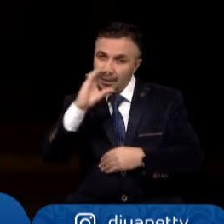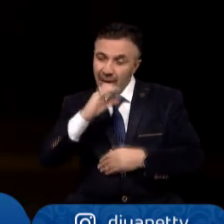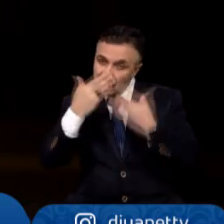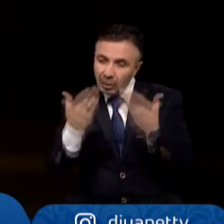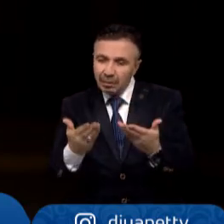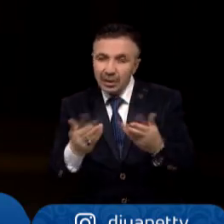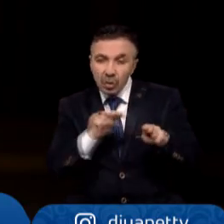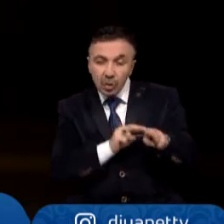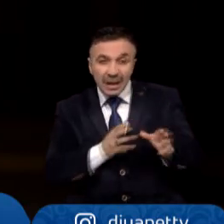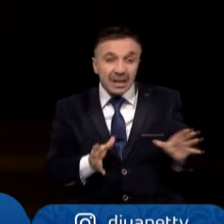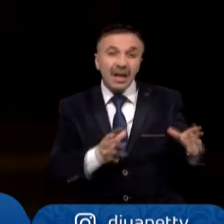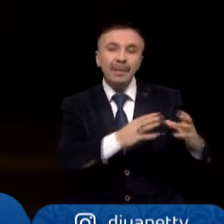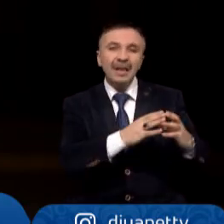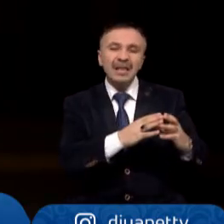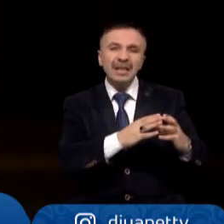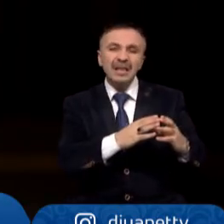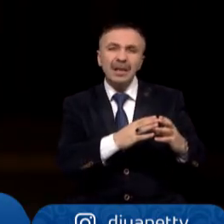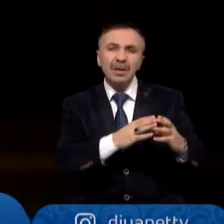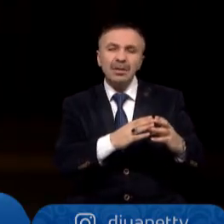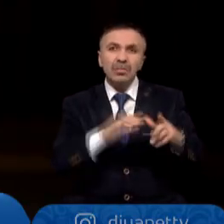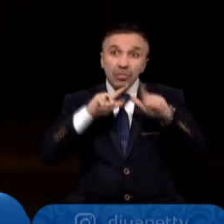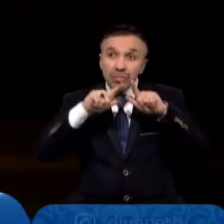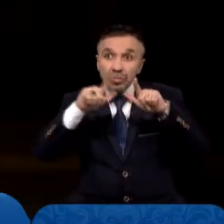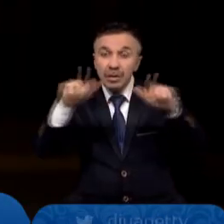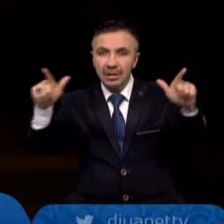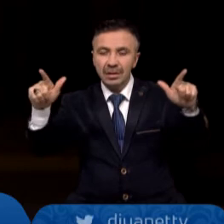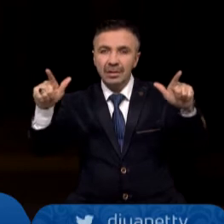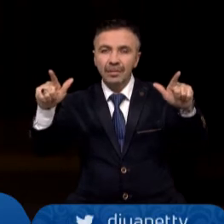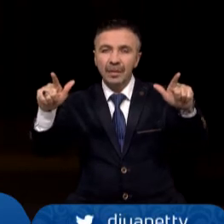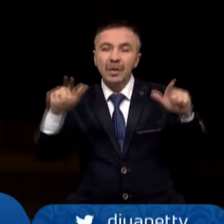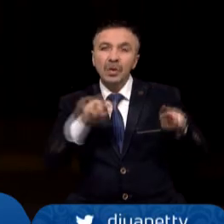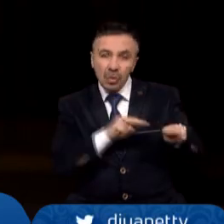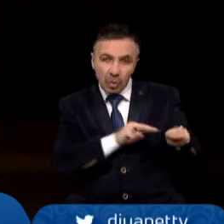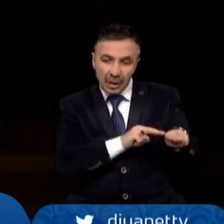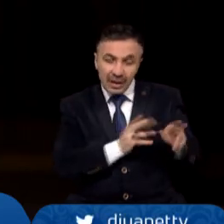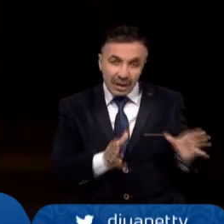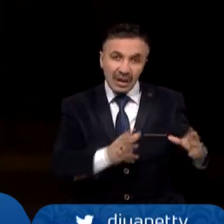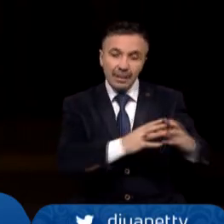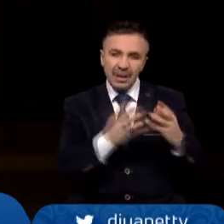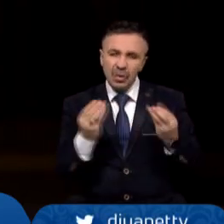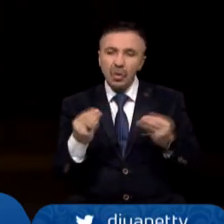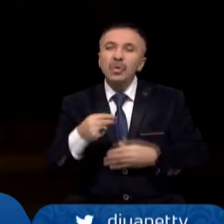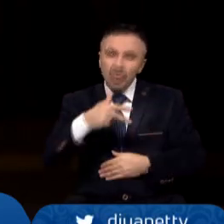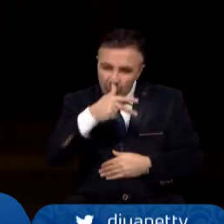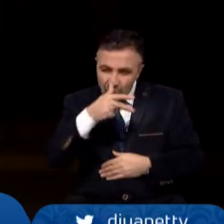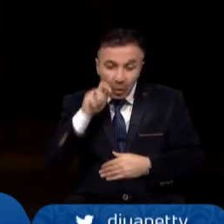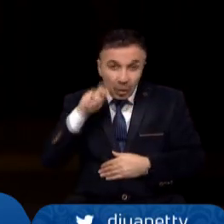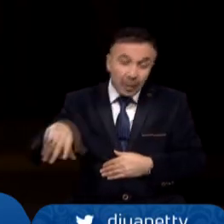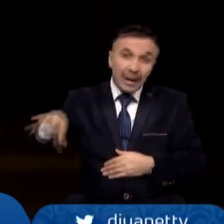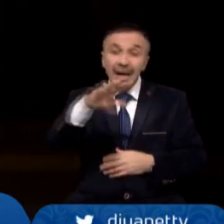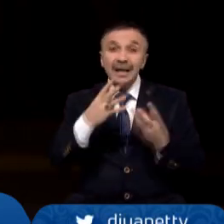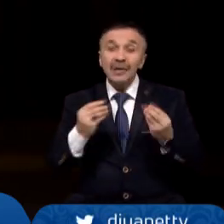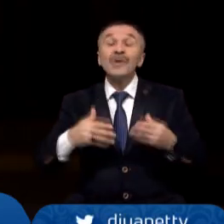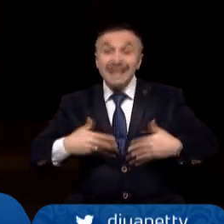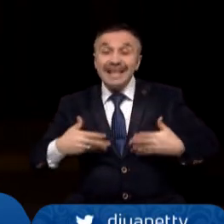kureyşte bir Yankı meydana yatırdı ses getirdi bir kuruş çok üzüldü Müminler ve